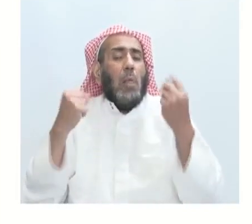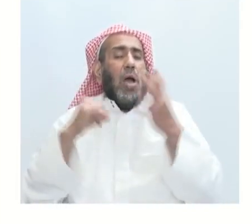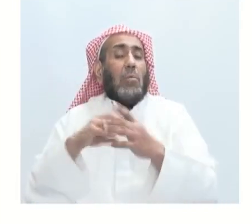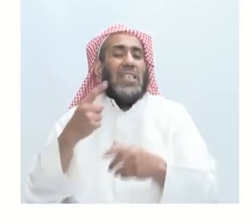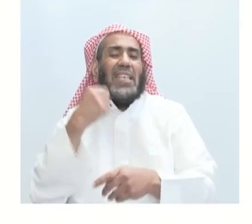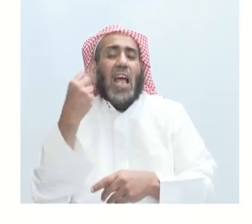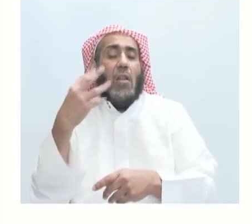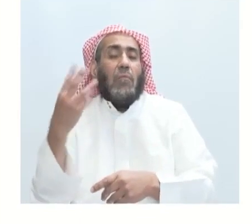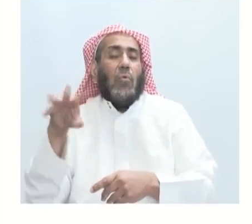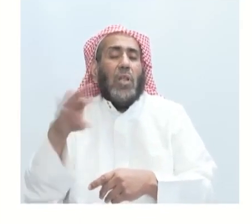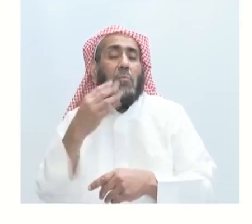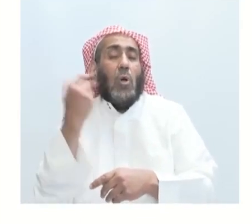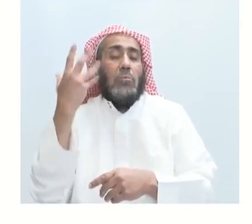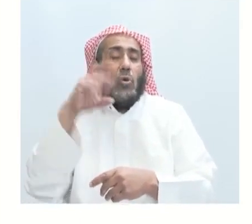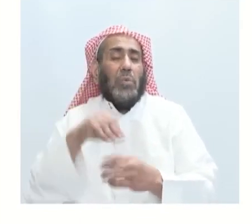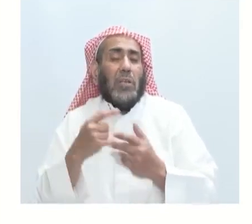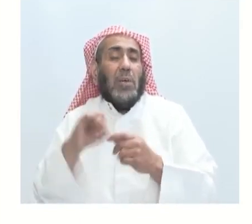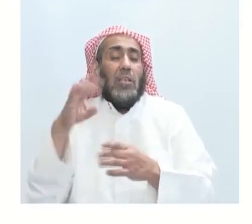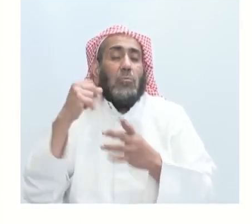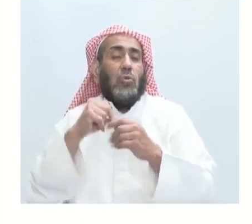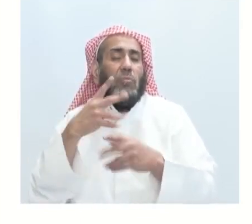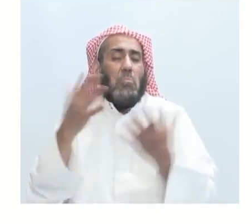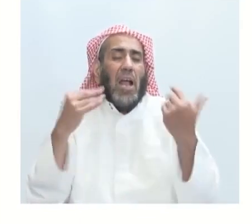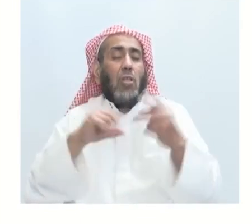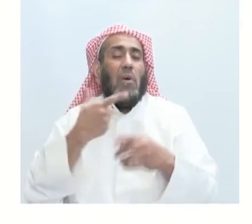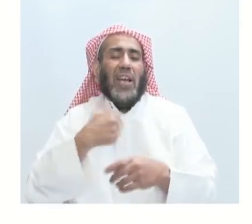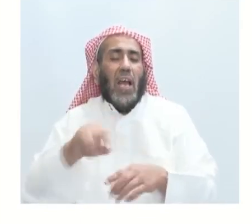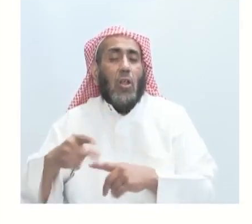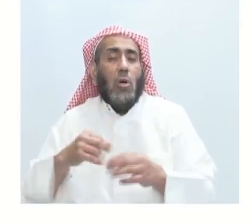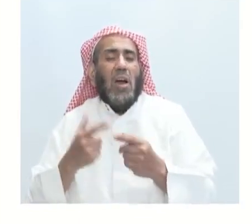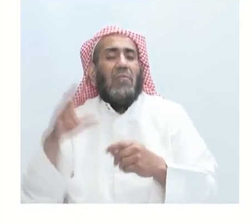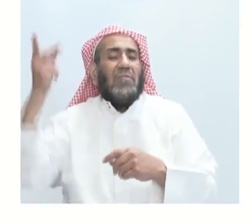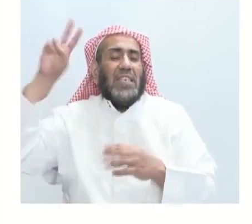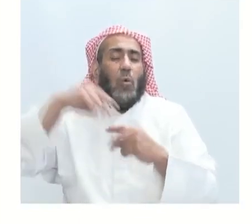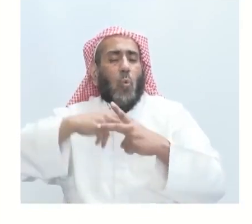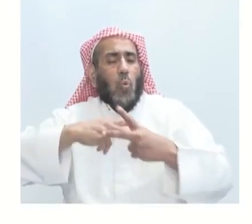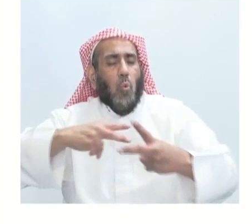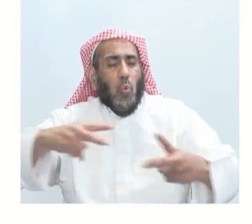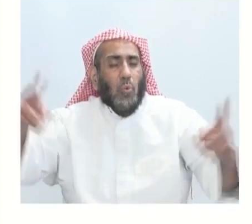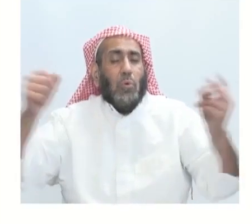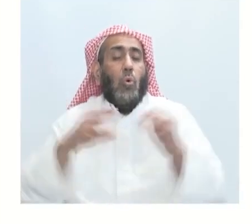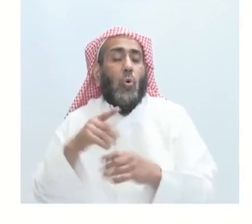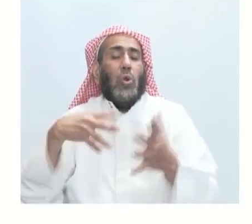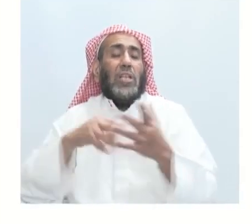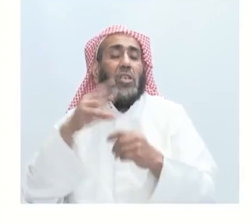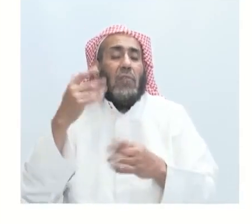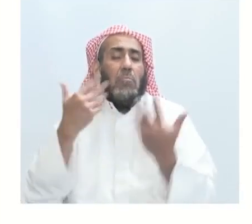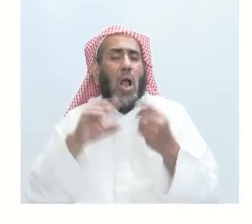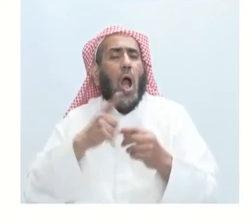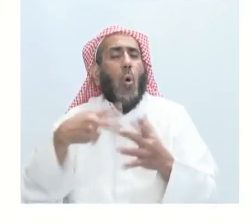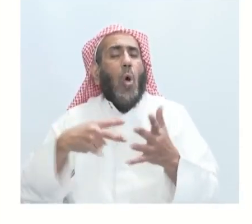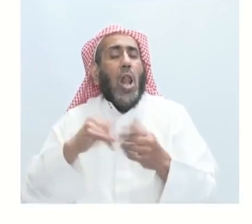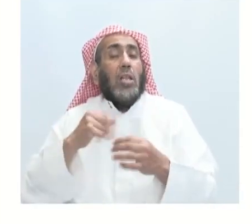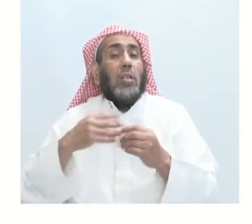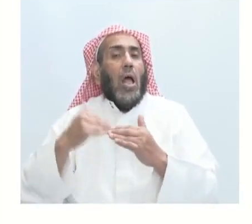سنه 1345 بالمعهد العلمي السعودي بمكه ثم معهد علمي بالرياض ثم التزام مع افتتاح المدارس والمعاهد كليه الشريعه في مكه اول كليه كانت